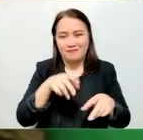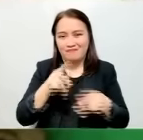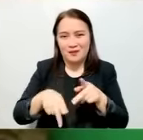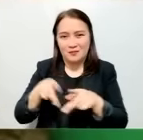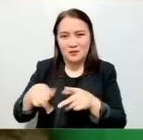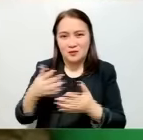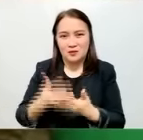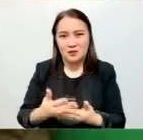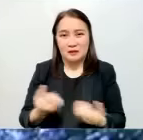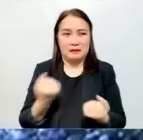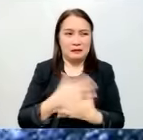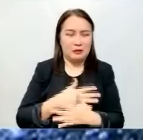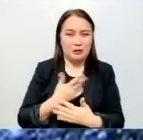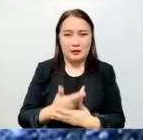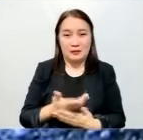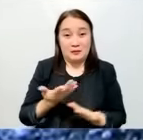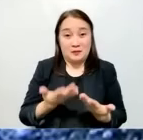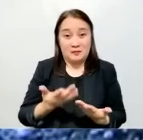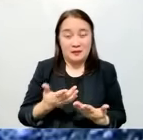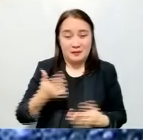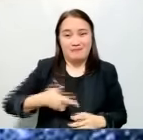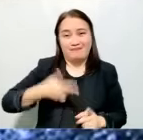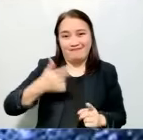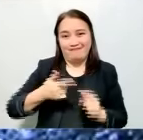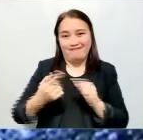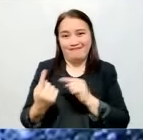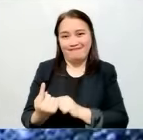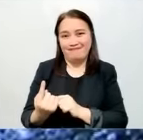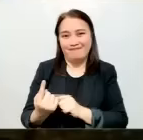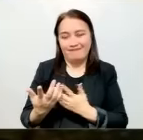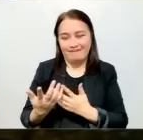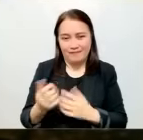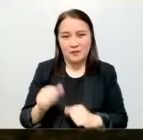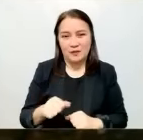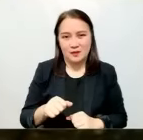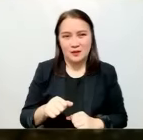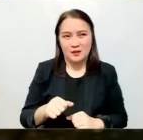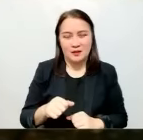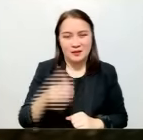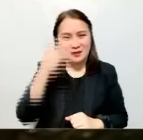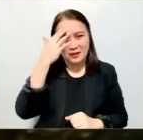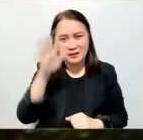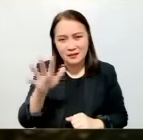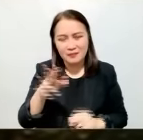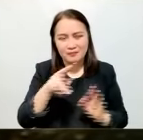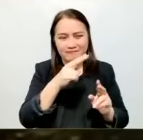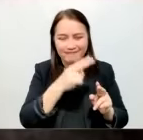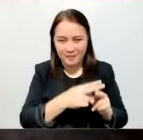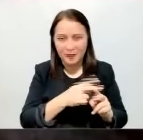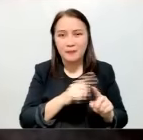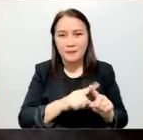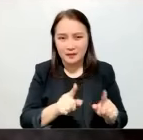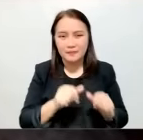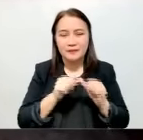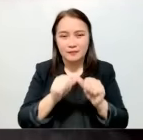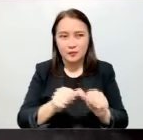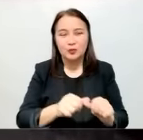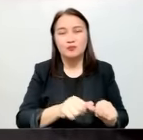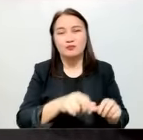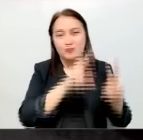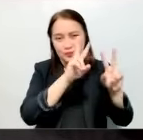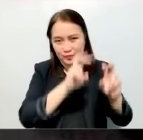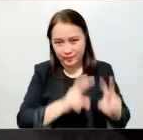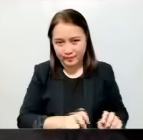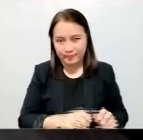silang balikan ng gunman. Blanco pa ang mga otoridad sa pagkakakilala ng namaril, pero patuloy ang investigasyon sa krimen. Nagbabalita mula